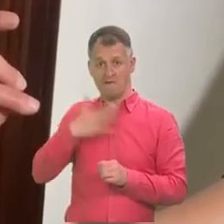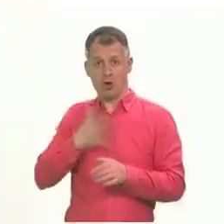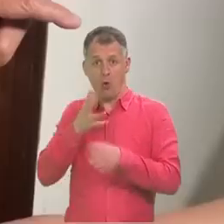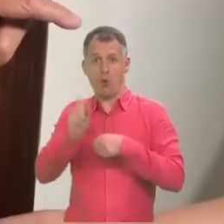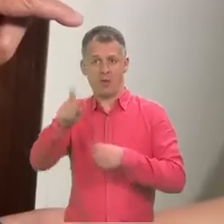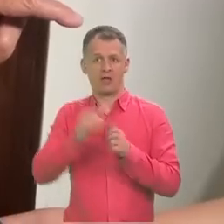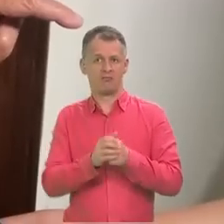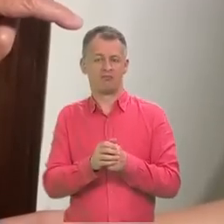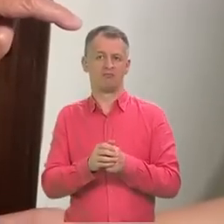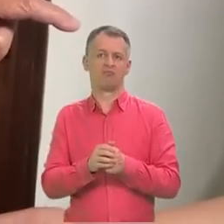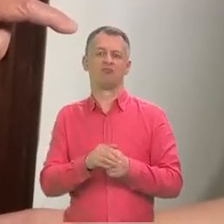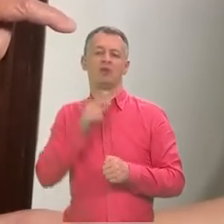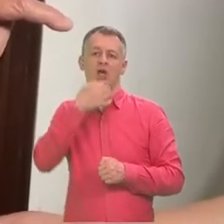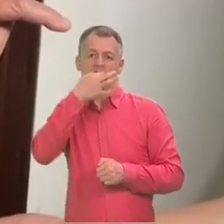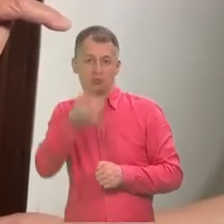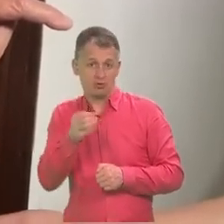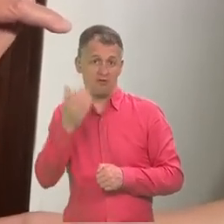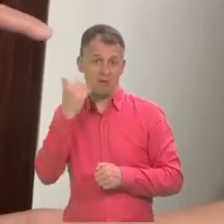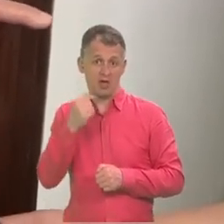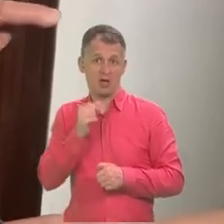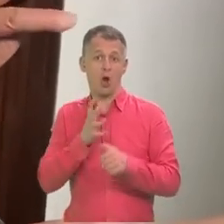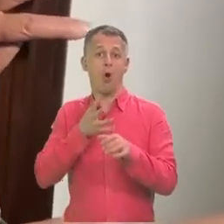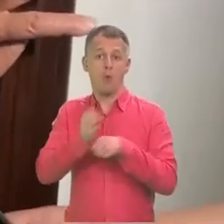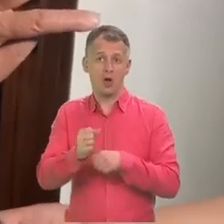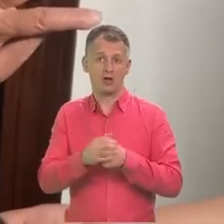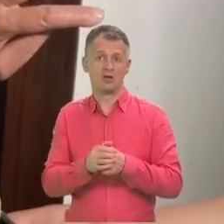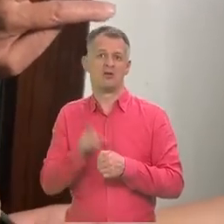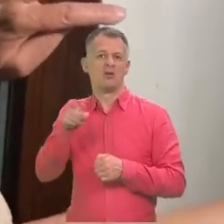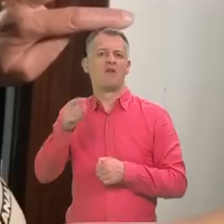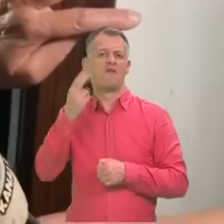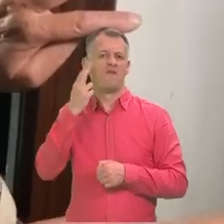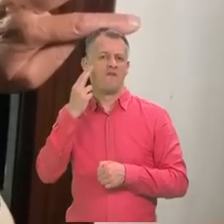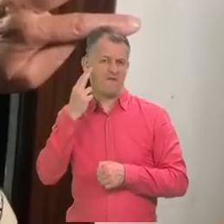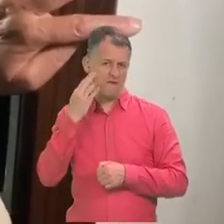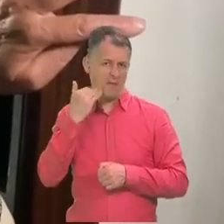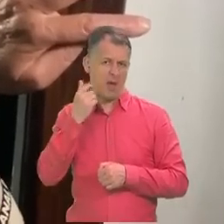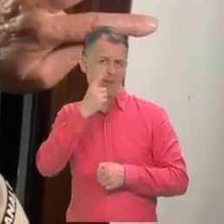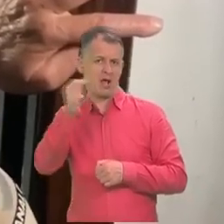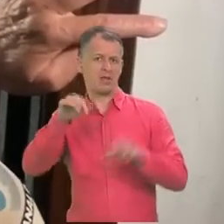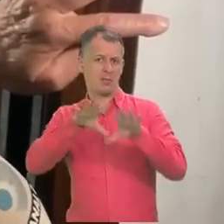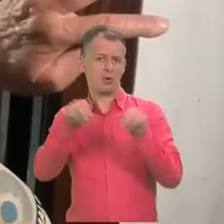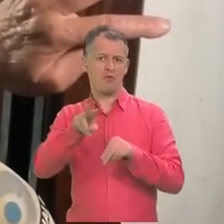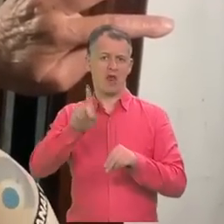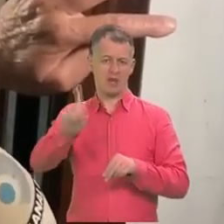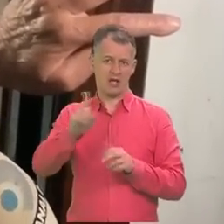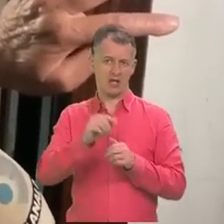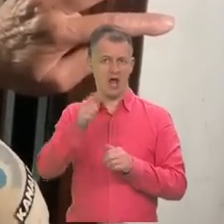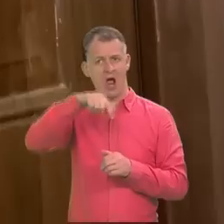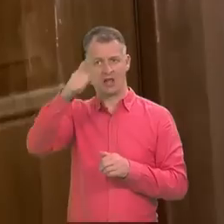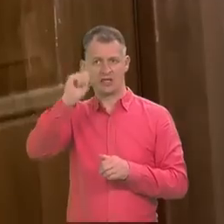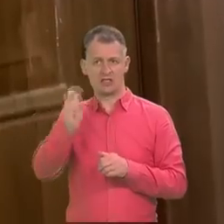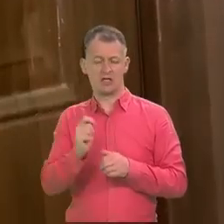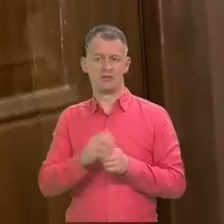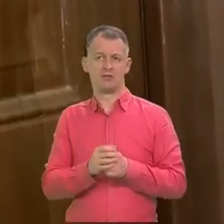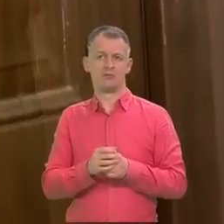multă, păi i-a zis că o omoară. Că ea a fost plecată cu fratii în altă țară și a zis că nu se lasă până nu o